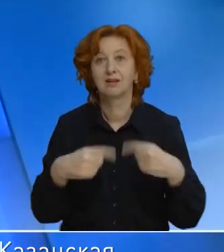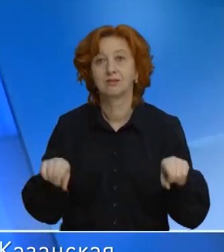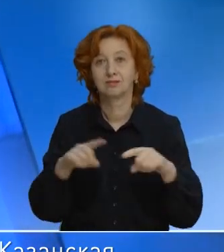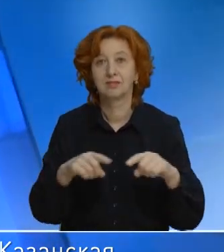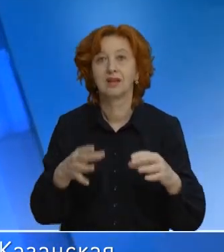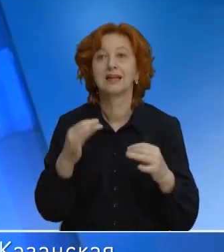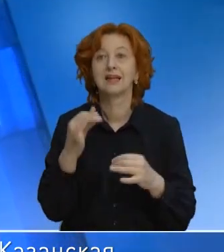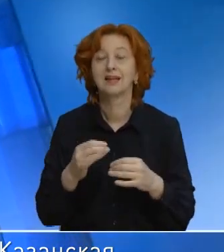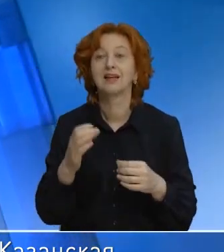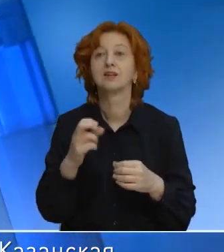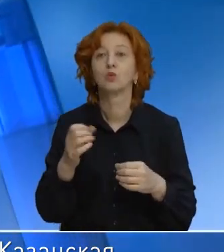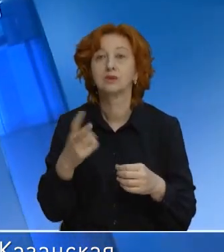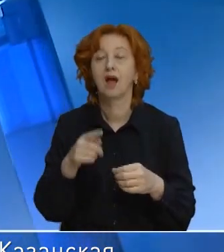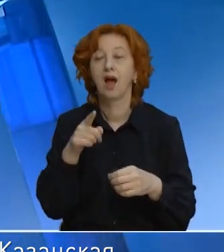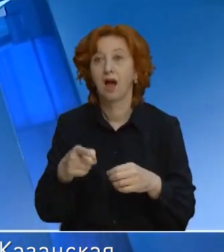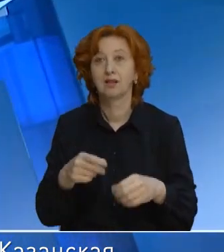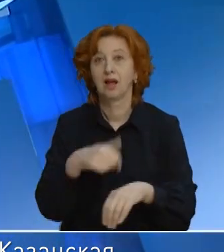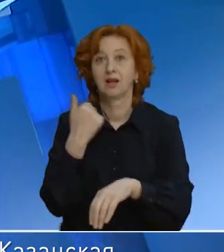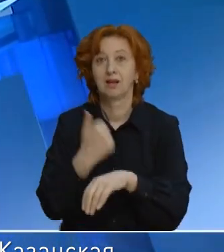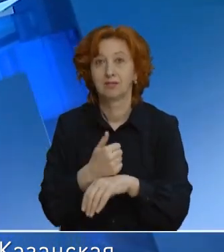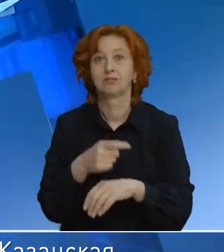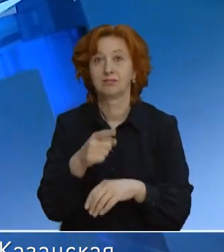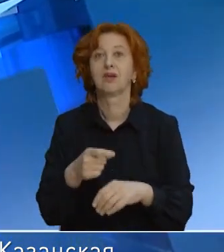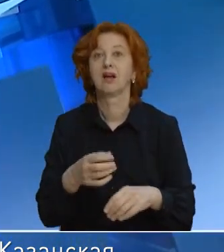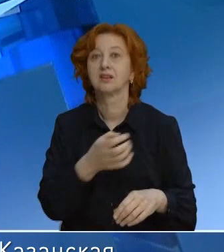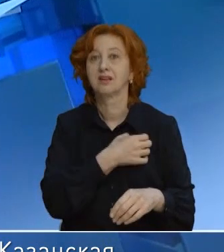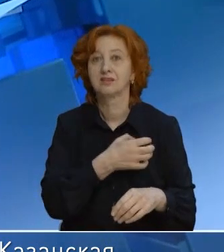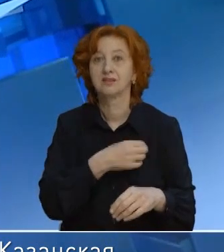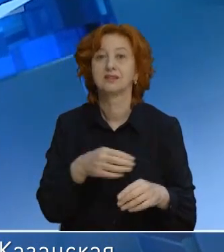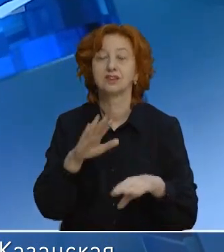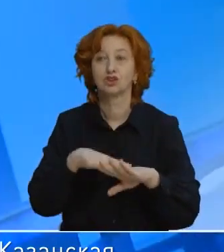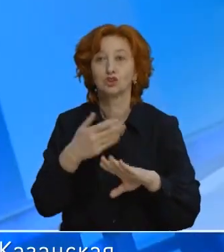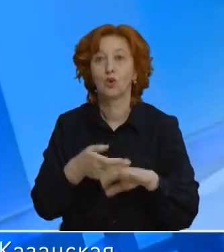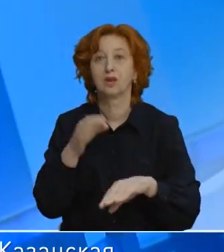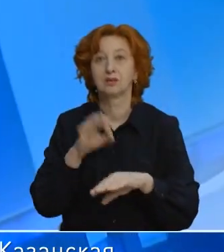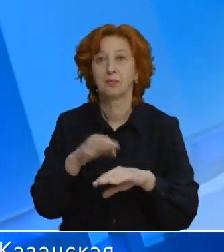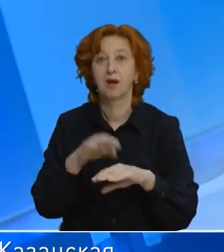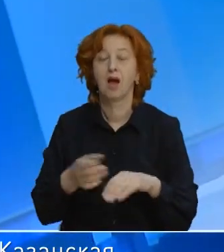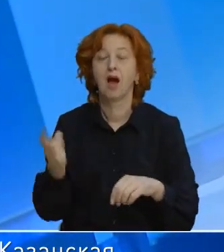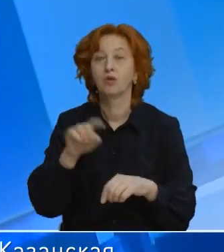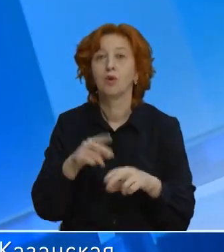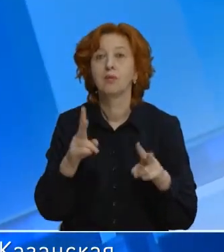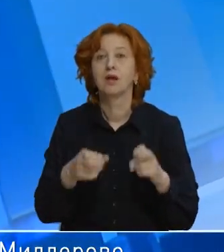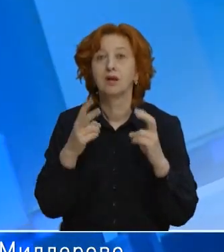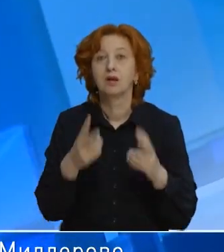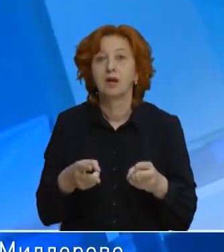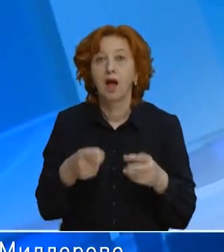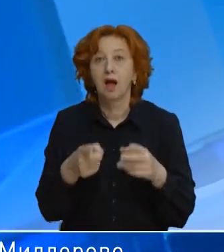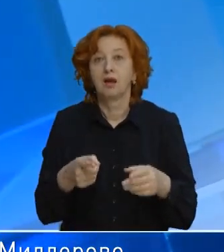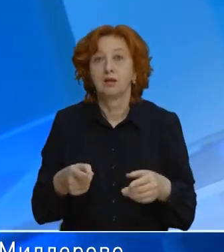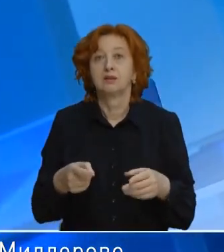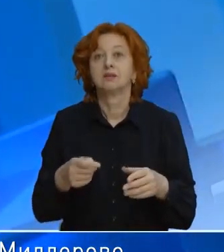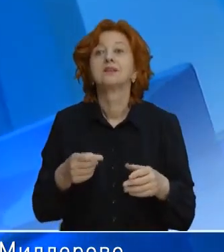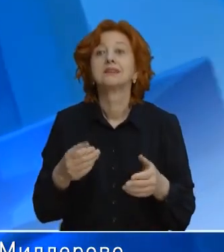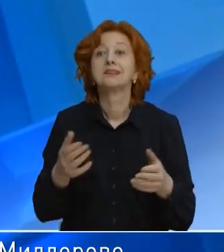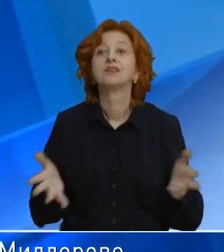Ирина Слуцкая. Она одержала главные победы в своей жизни, преодолев тяжелое заболевание. О том, как бороться и не